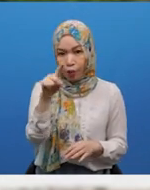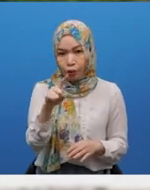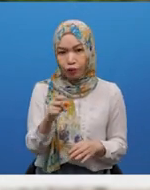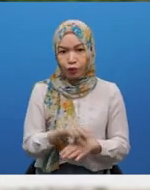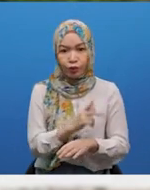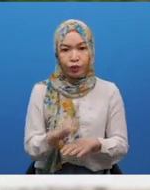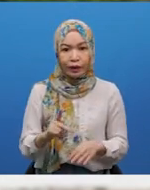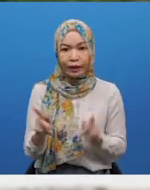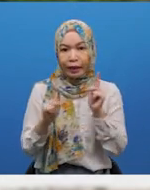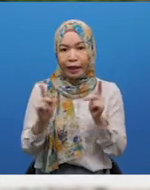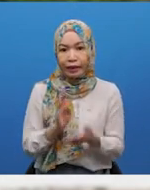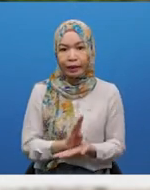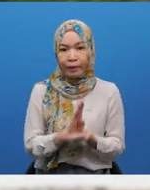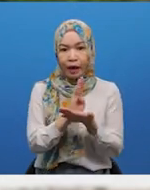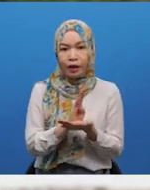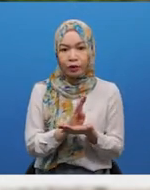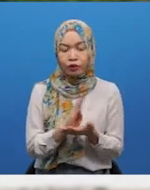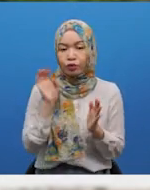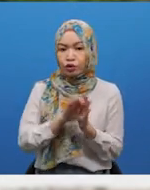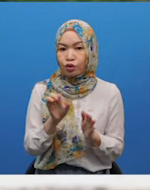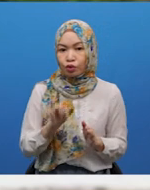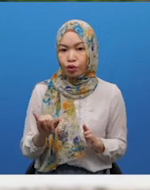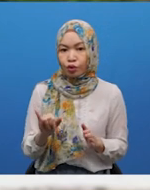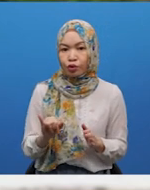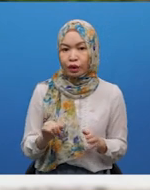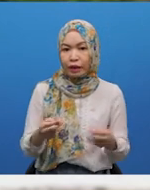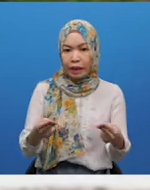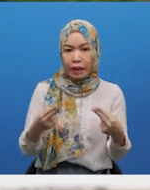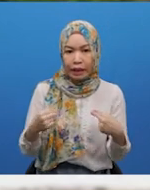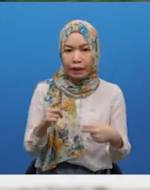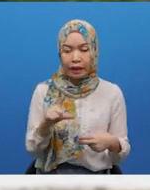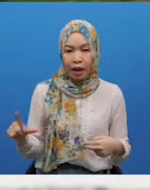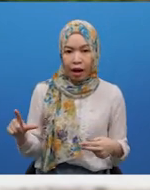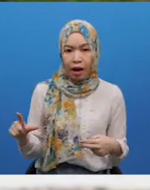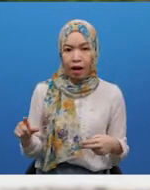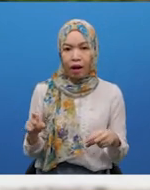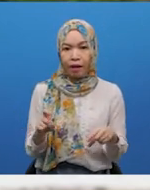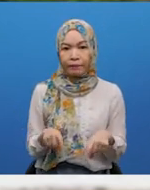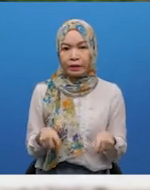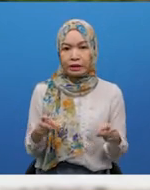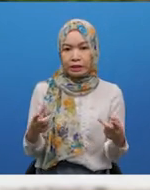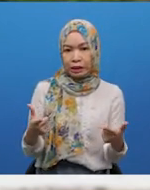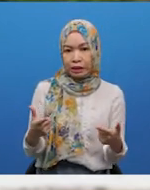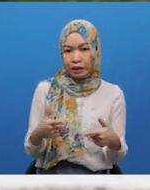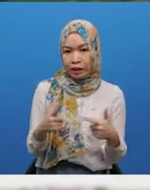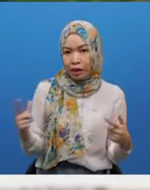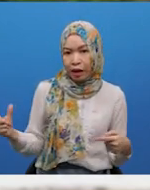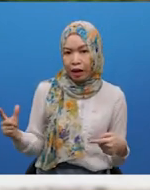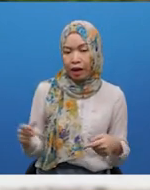ragam seperti perkataan hendaklah, haruslah, janganlah, patut,